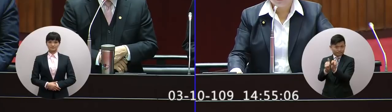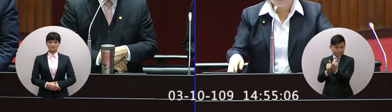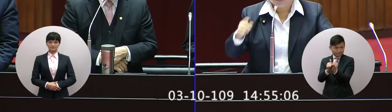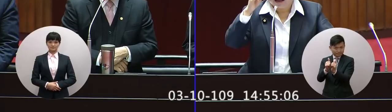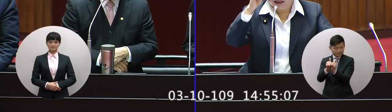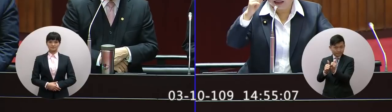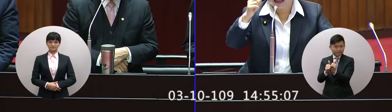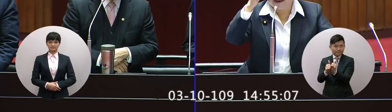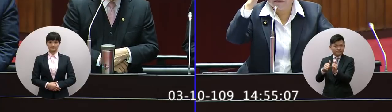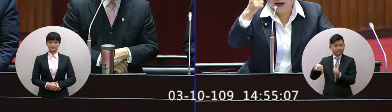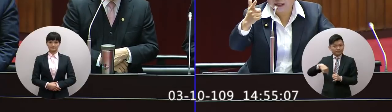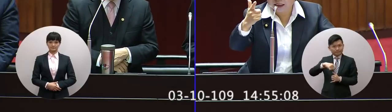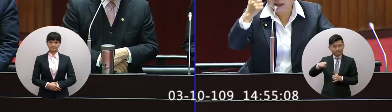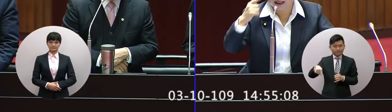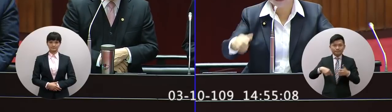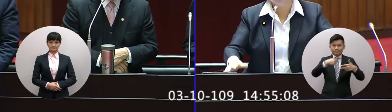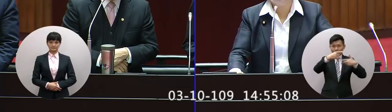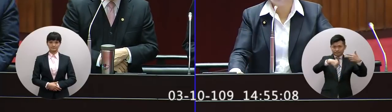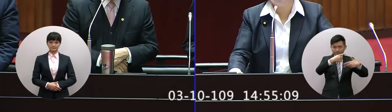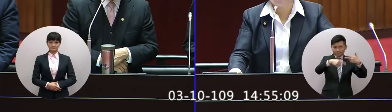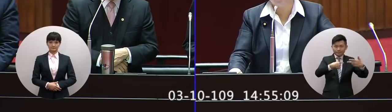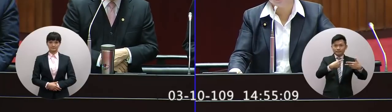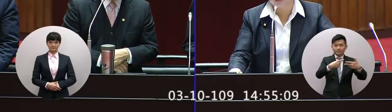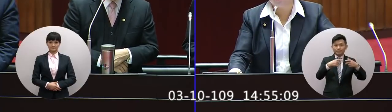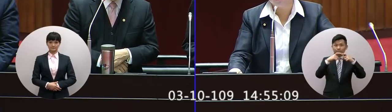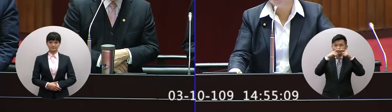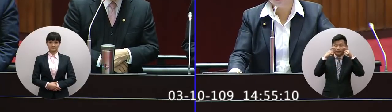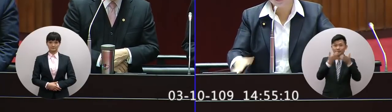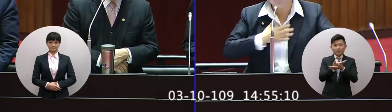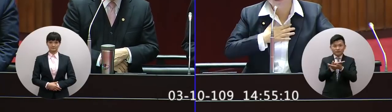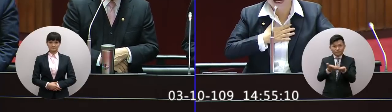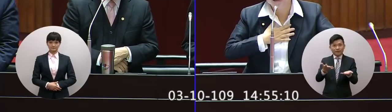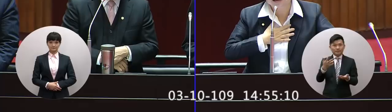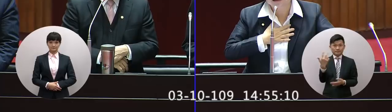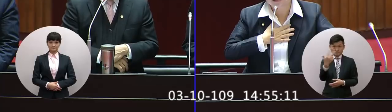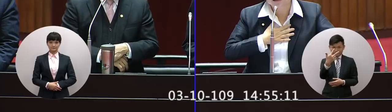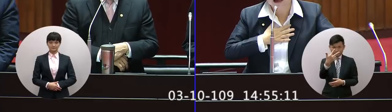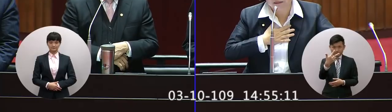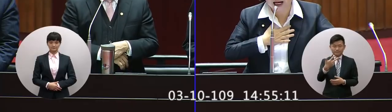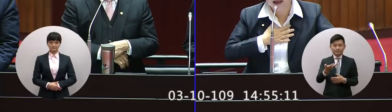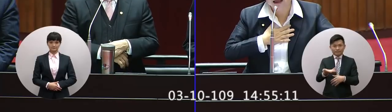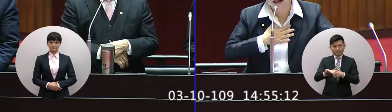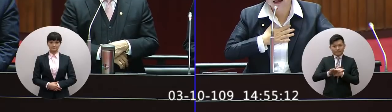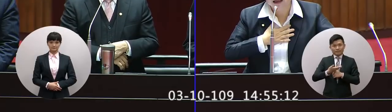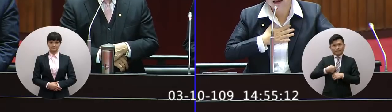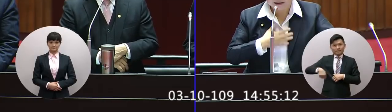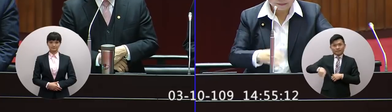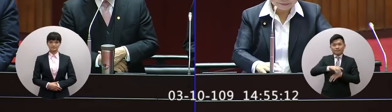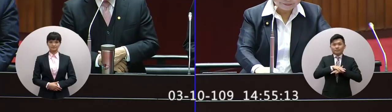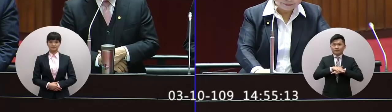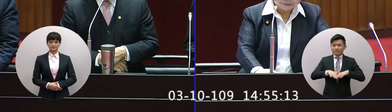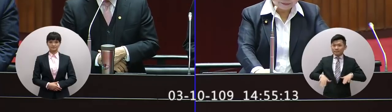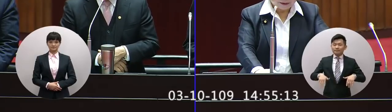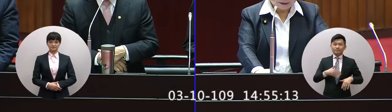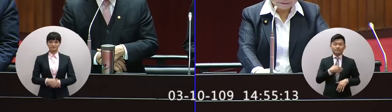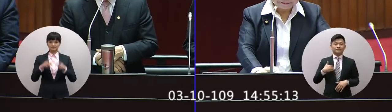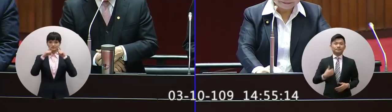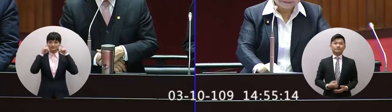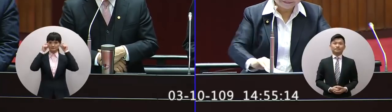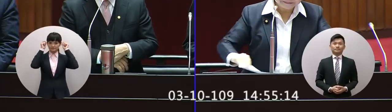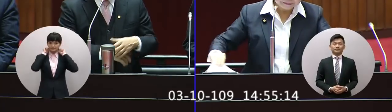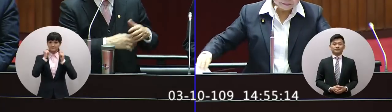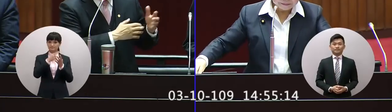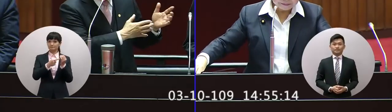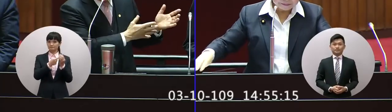望一个礼拜发7天7片口罩，让我们安心，好吗？ 口罩的